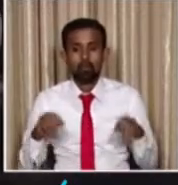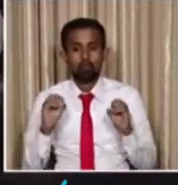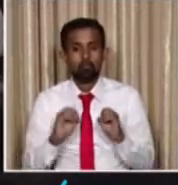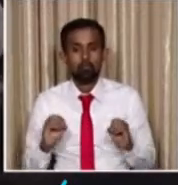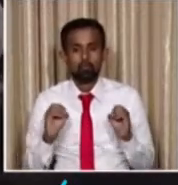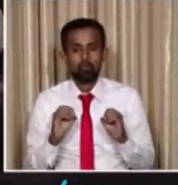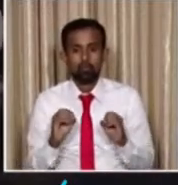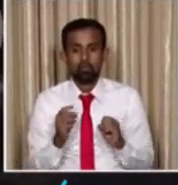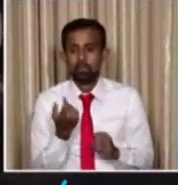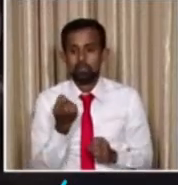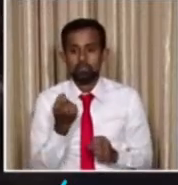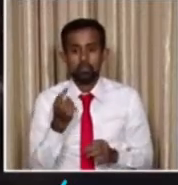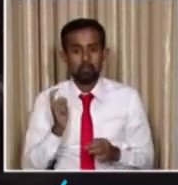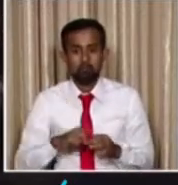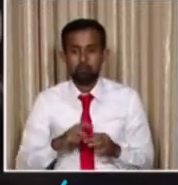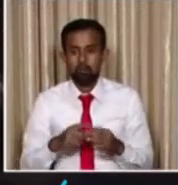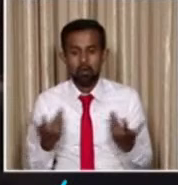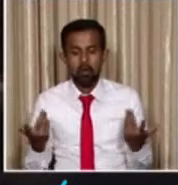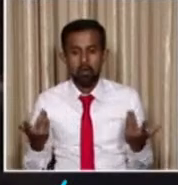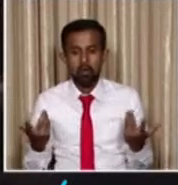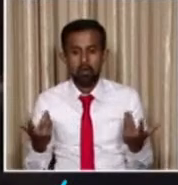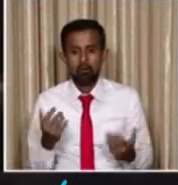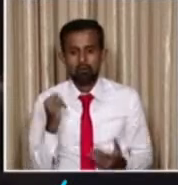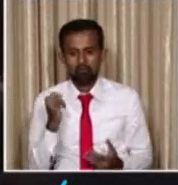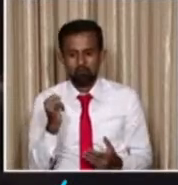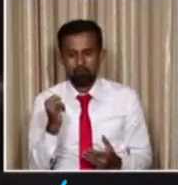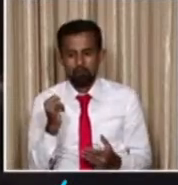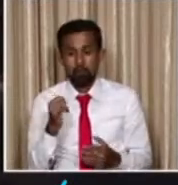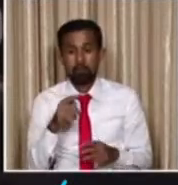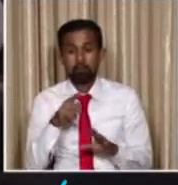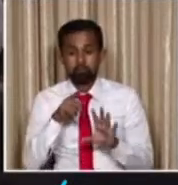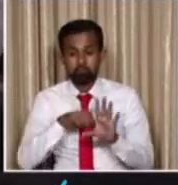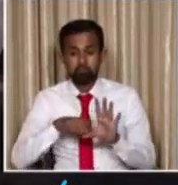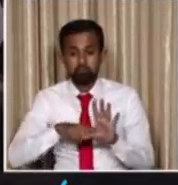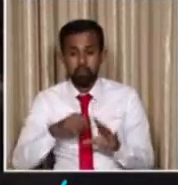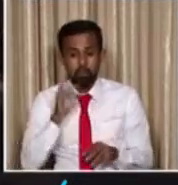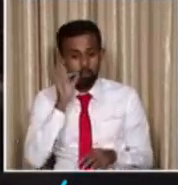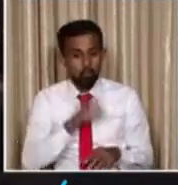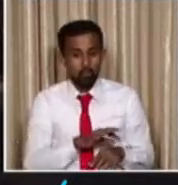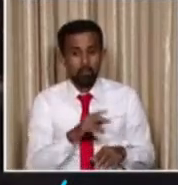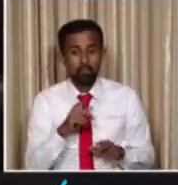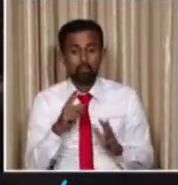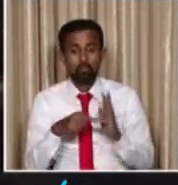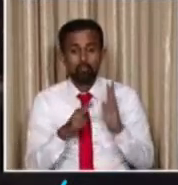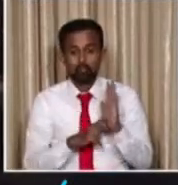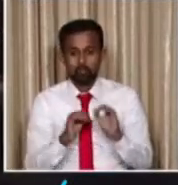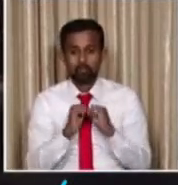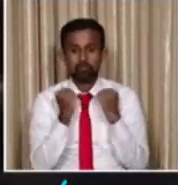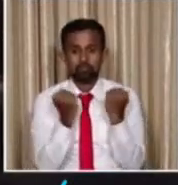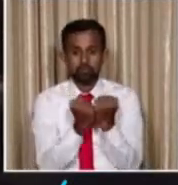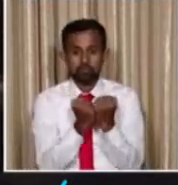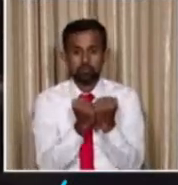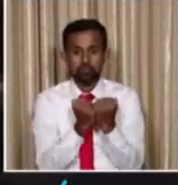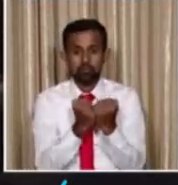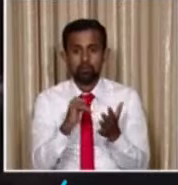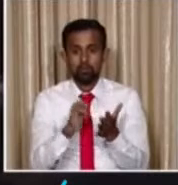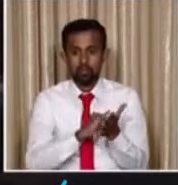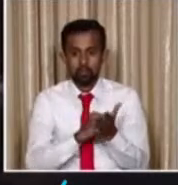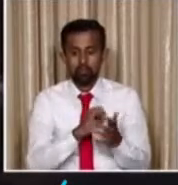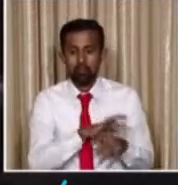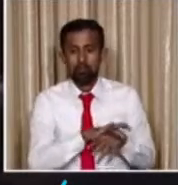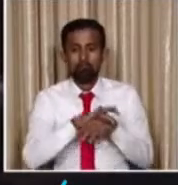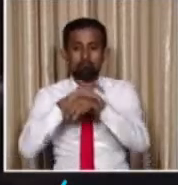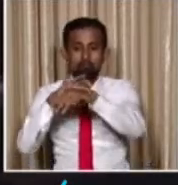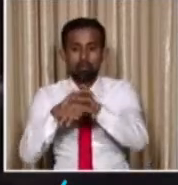කියලා. සල්ලි නෙමෙයි මෙතන ප්‍රශ්නේ. නරක පූර්වාදර්ශී. තමන්ගේ පුතාව එක්සත් ජාතීන්ගේ සංවිධානයේ ඒ නිව්යෝක් වල සමුලුවට අරන්